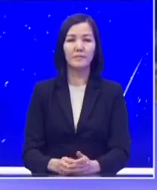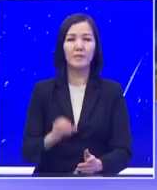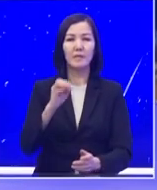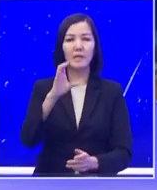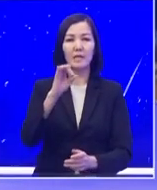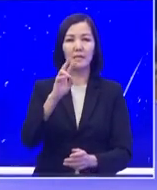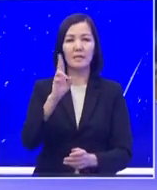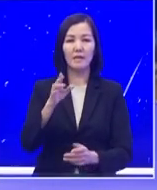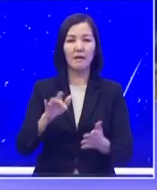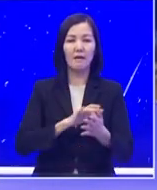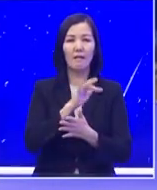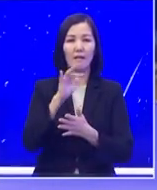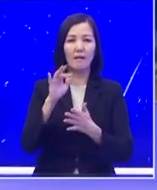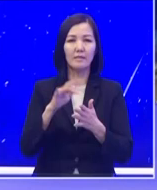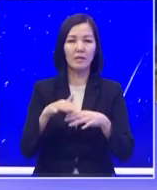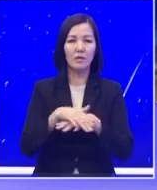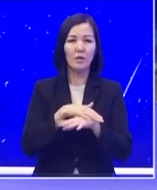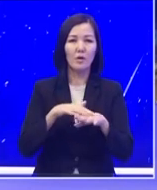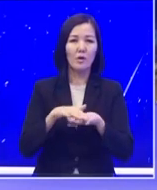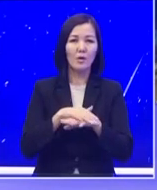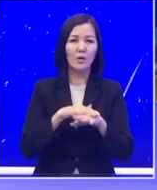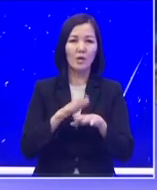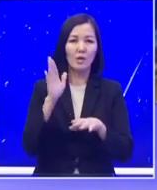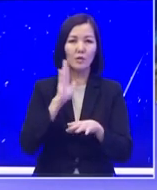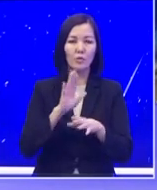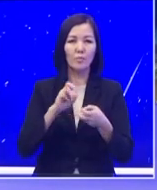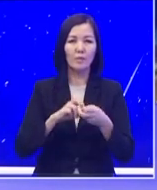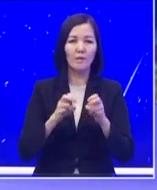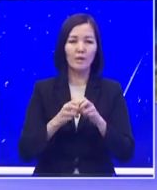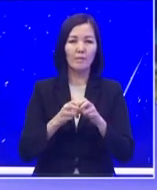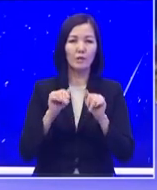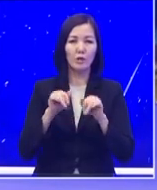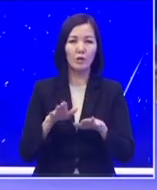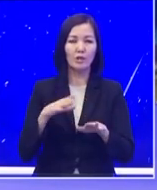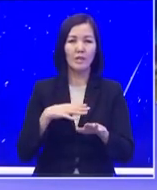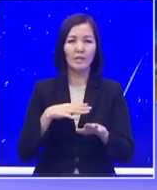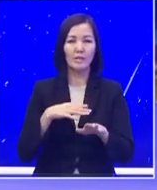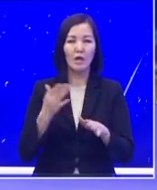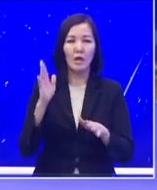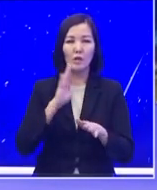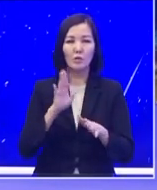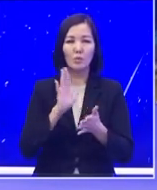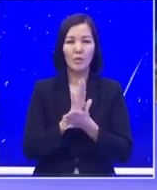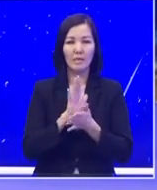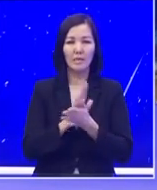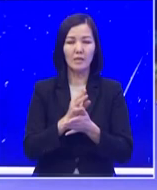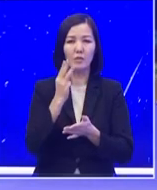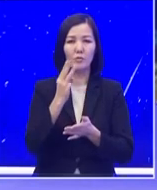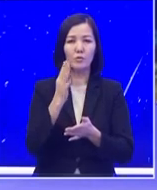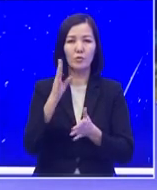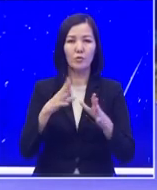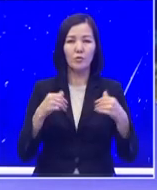Ес қаласындағы апта бойы тұрғындарды дүрбелеңге салған ауызсу мәселесіне нүкте қойылды. Тіршілік нәрі ластанды деген 3-4